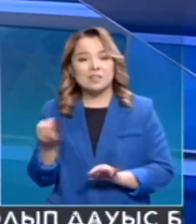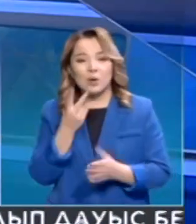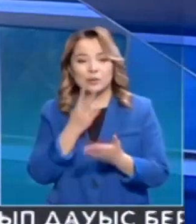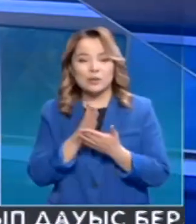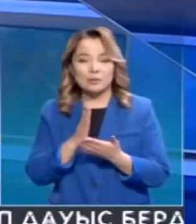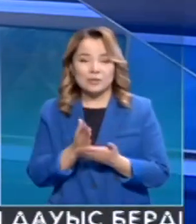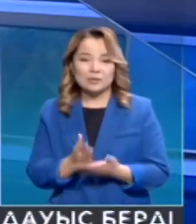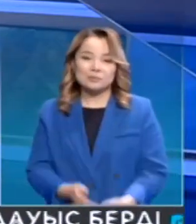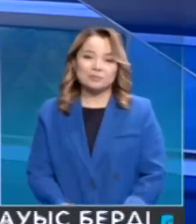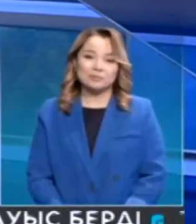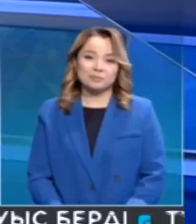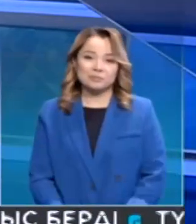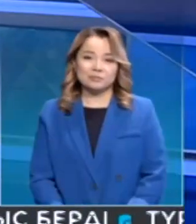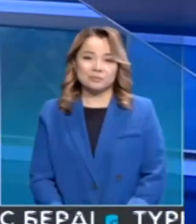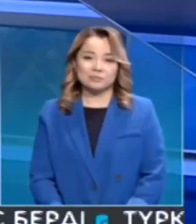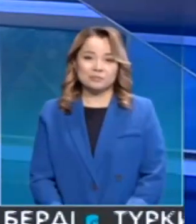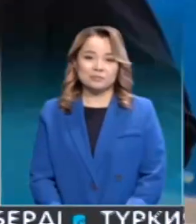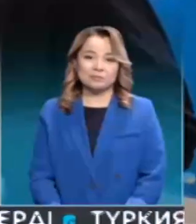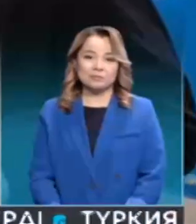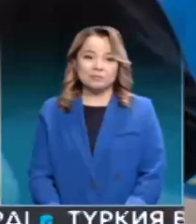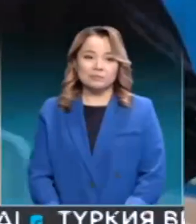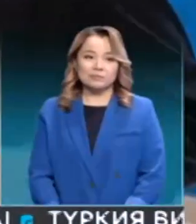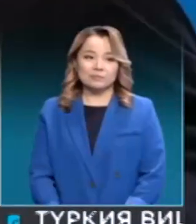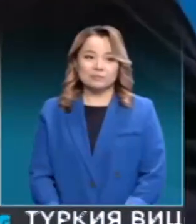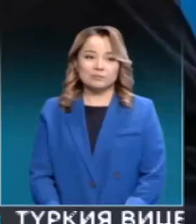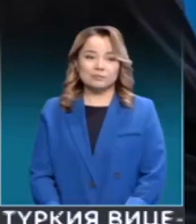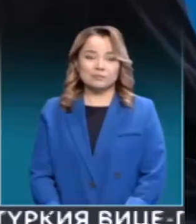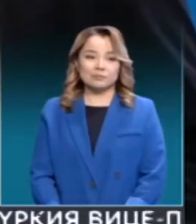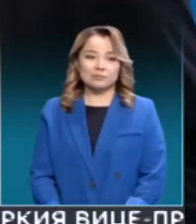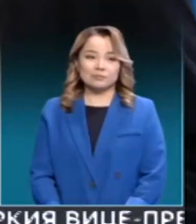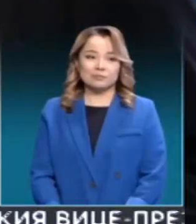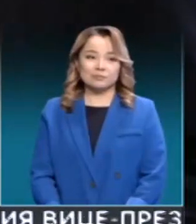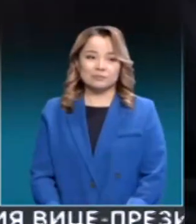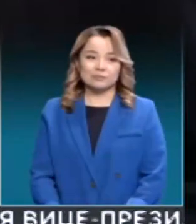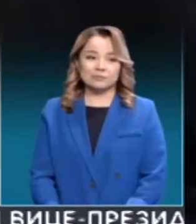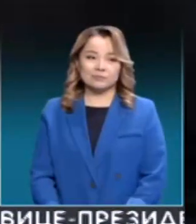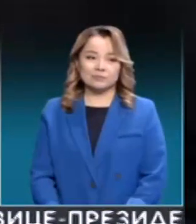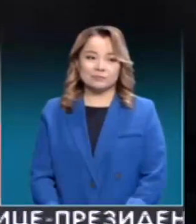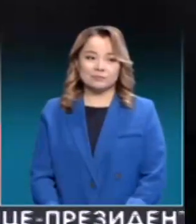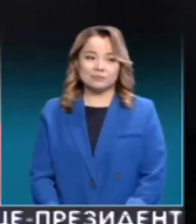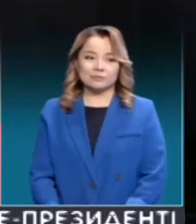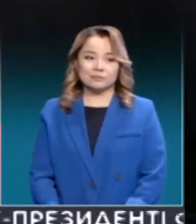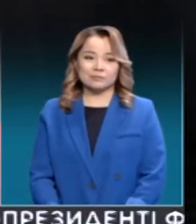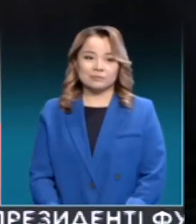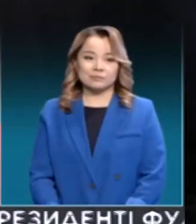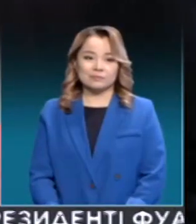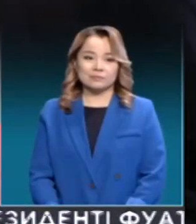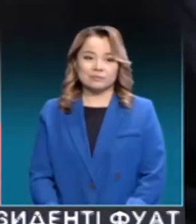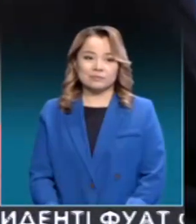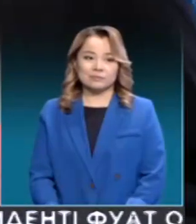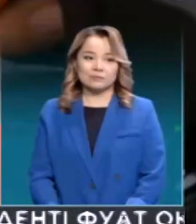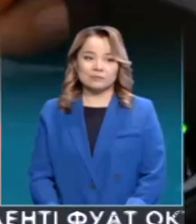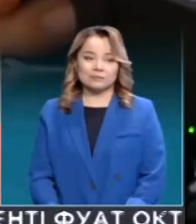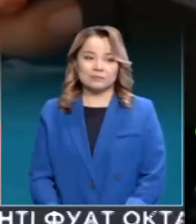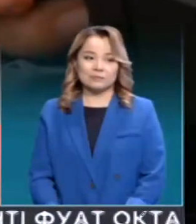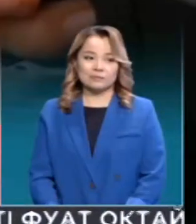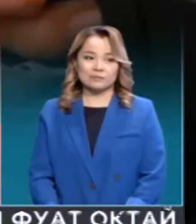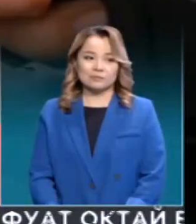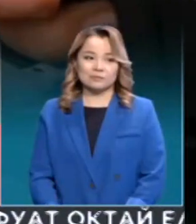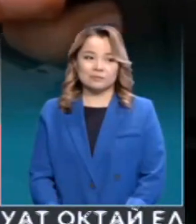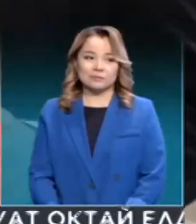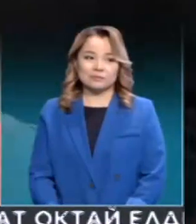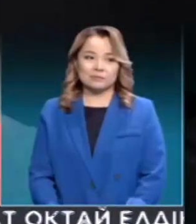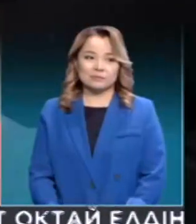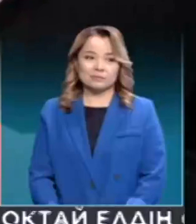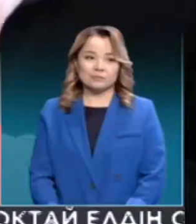Темірғали жеткізеді. Сен қараны қадырдың қазірдің ортасына тұрасың, басқа неге қарай ауыспайсың, бұлай бұлай кетіп қала алмайды. Қай учаске